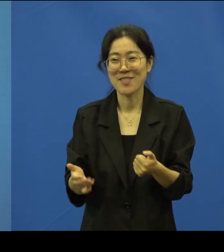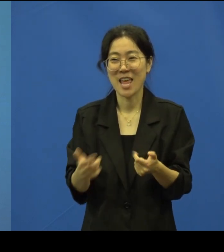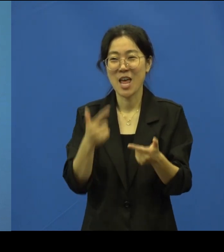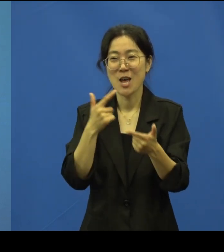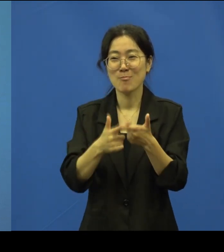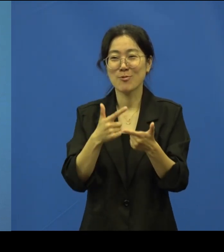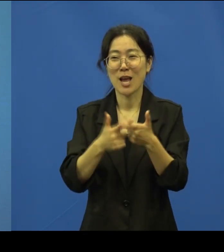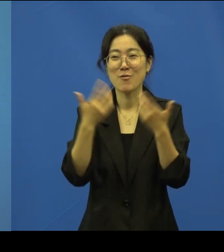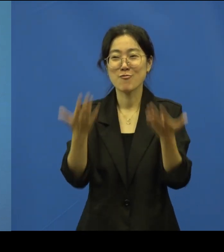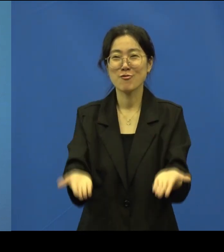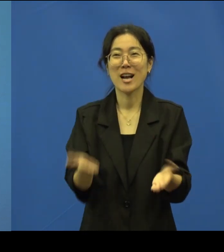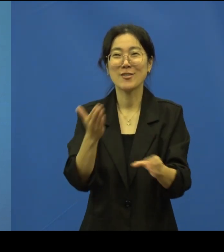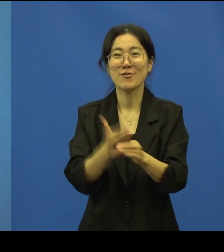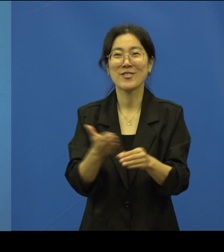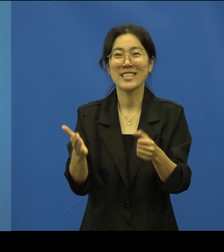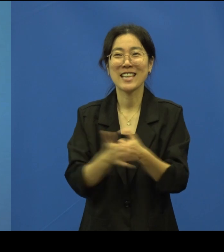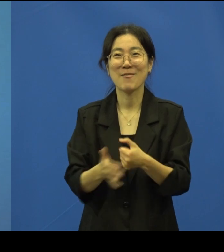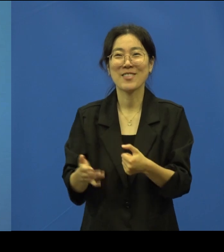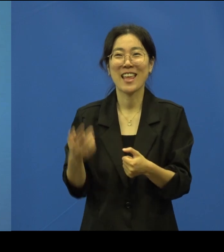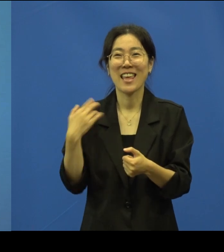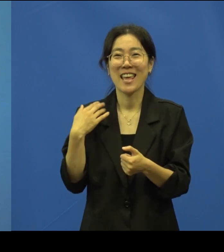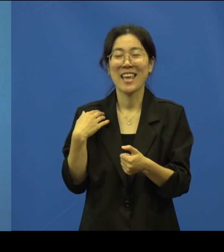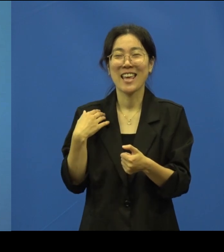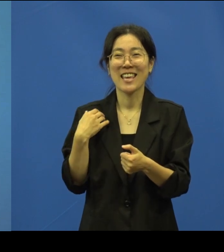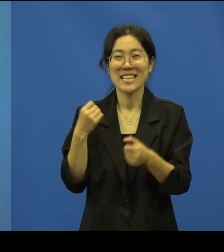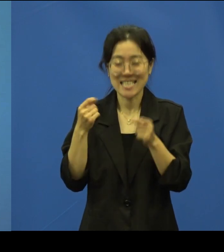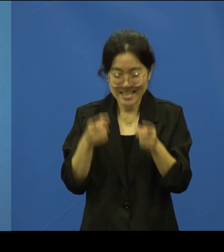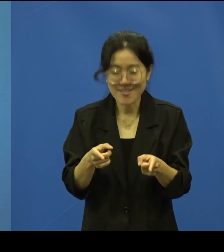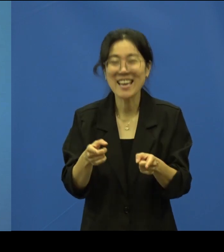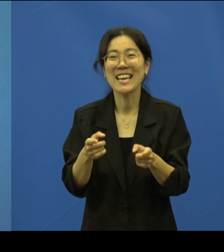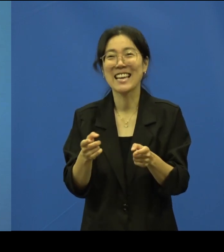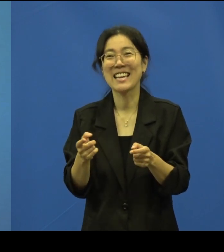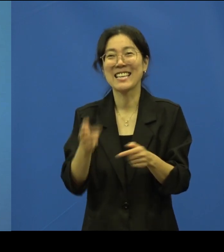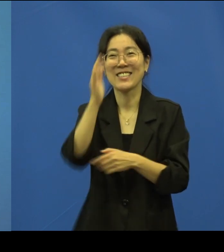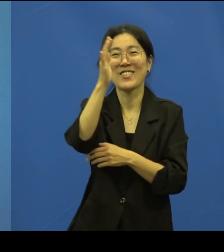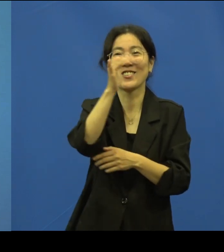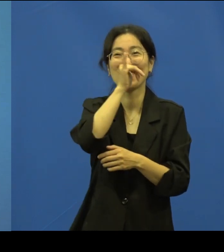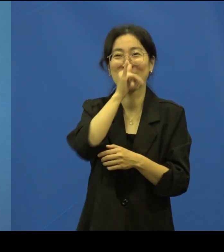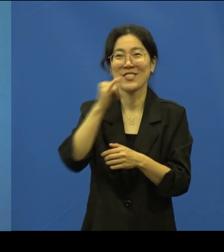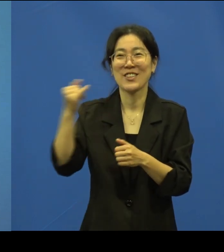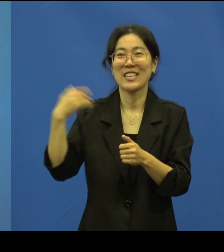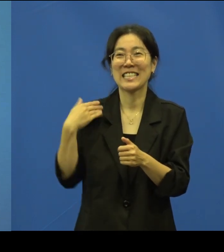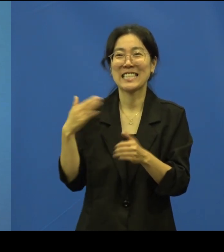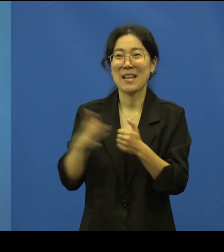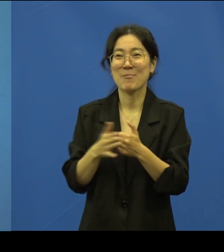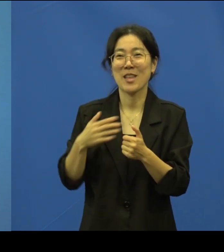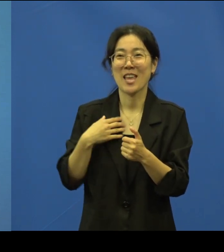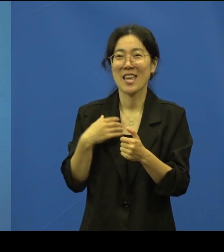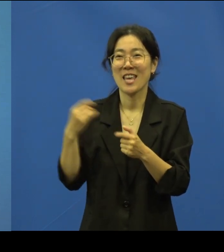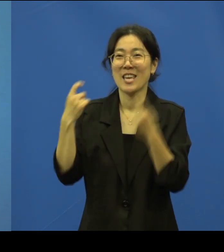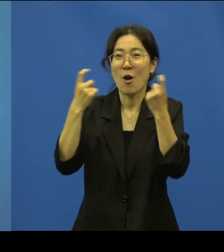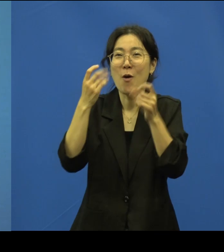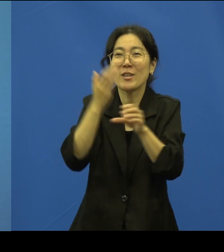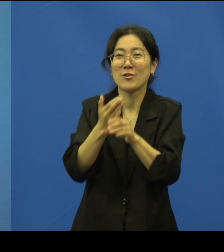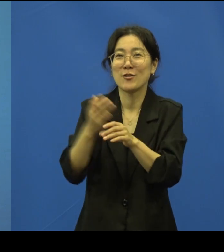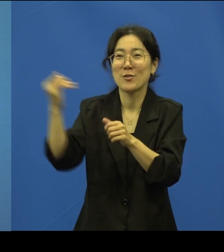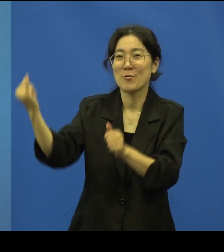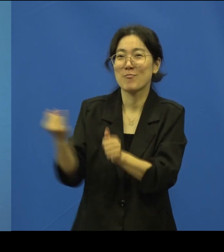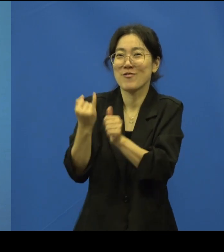휴가를 와가지고 제 아내랑 같이 와 있습니다 지금. 근데 제가 그랬어요, 아내에게.